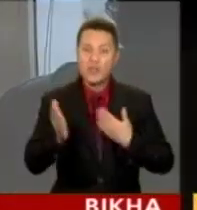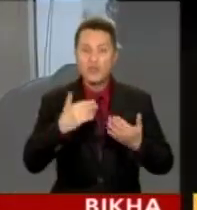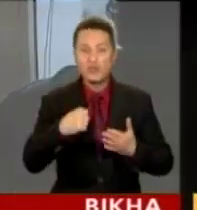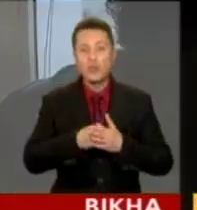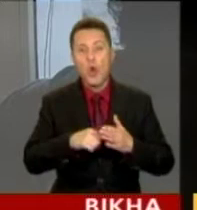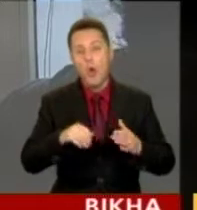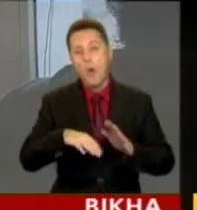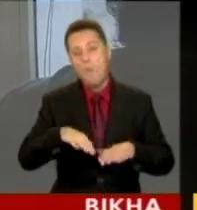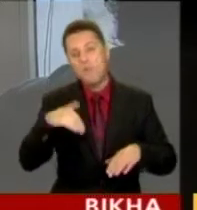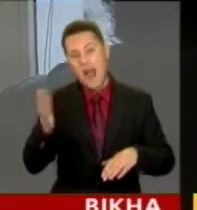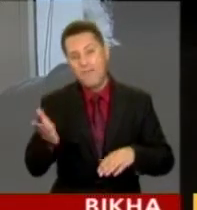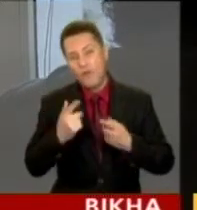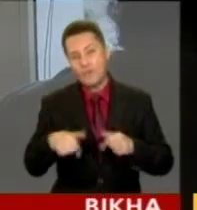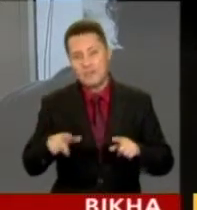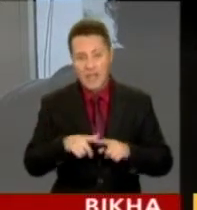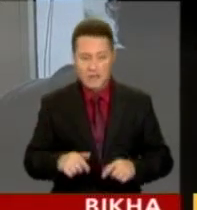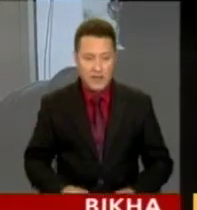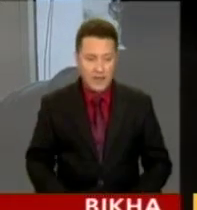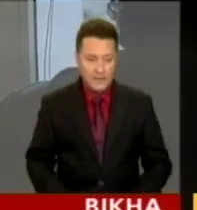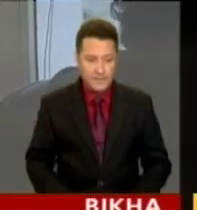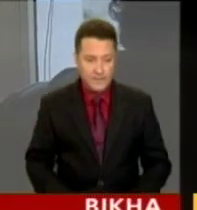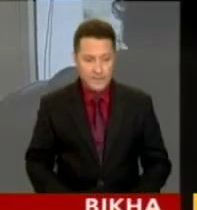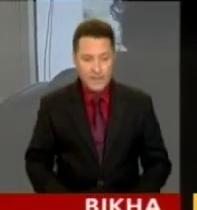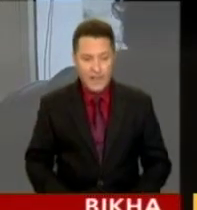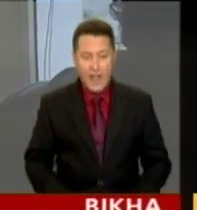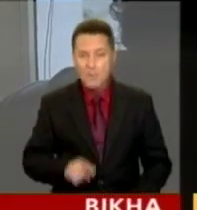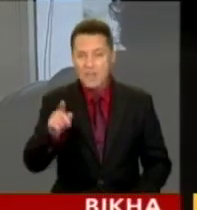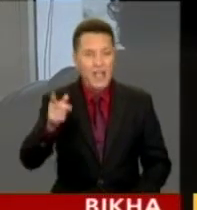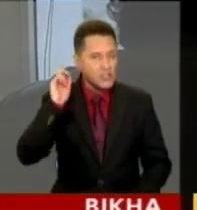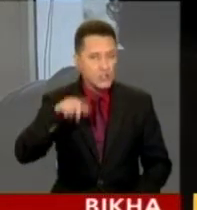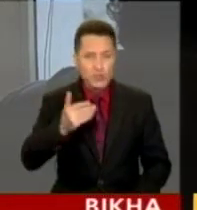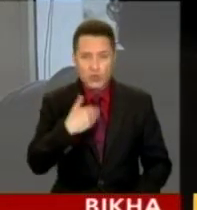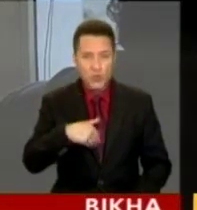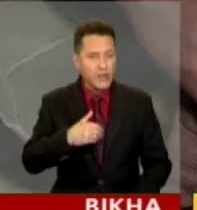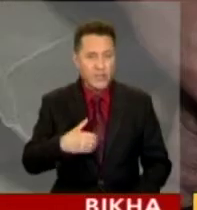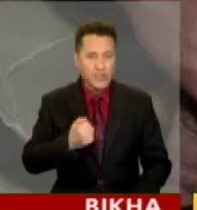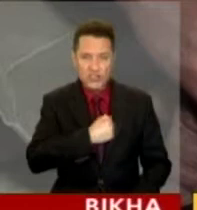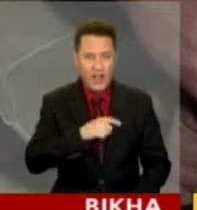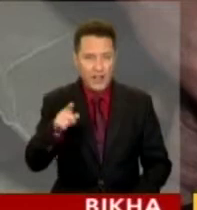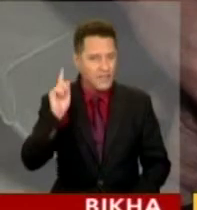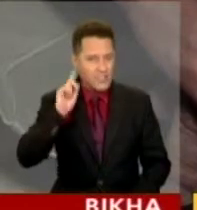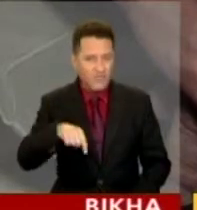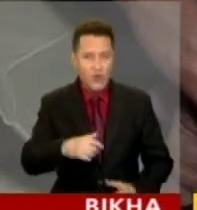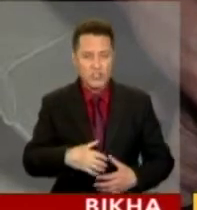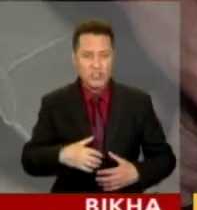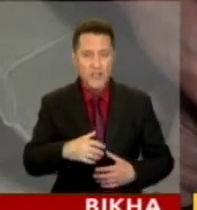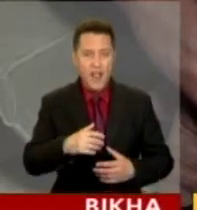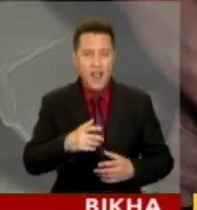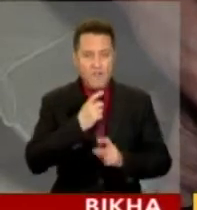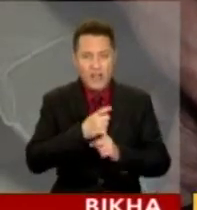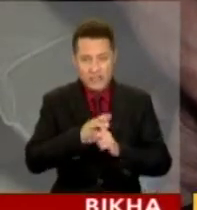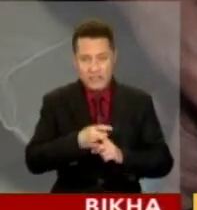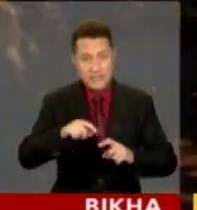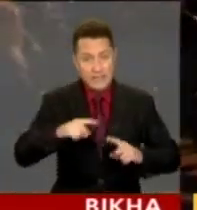Коли тебе б'ють, кажуть, мені вас тут не жалко, тому що ви сволочі, фашисти і так далі. Олега затримали два тижні тому.